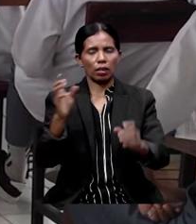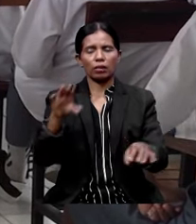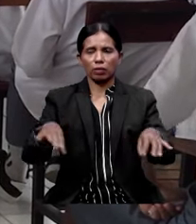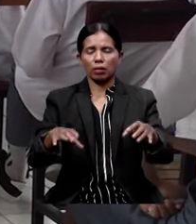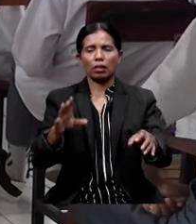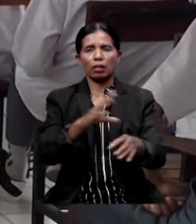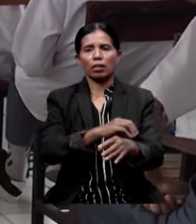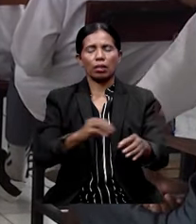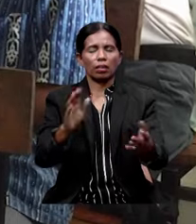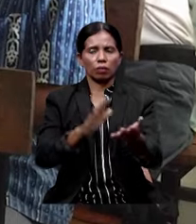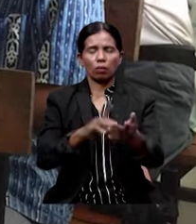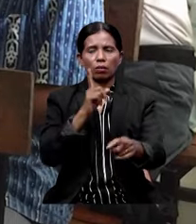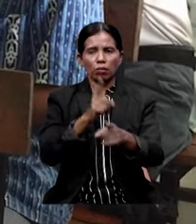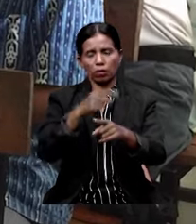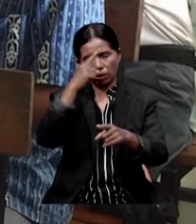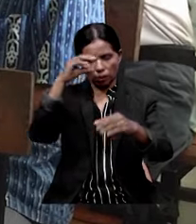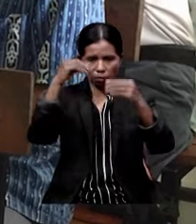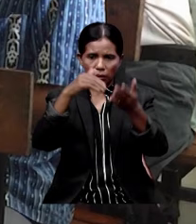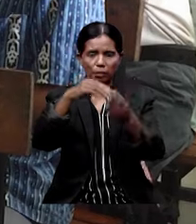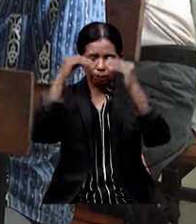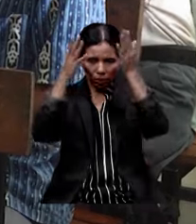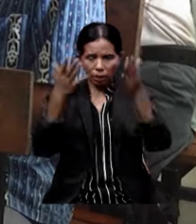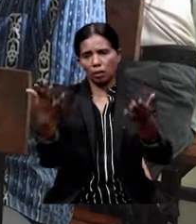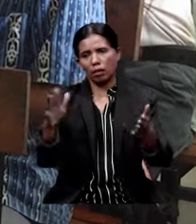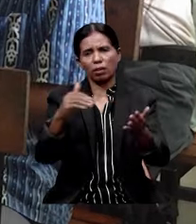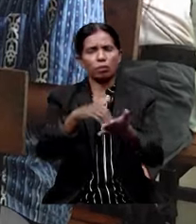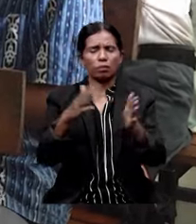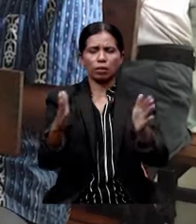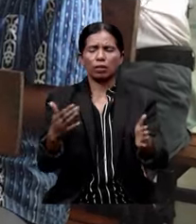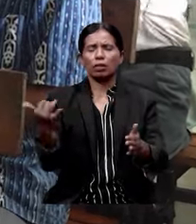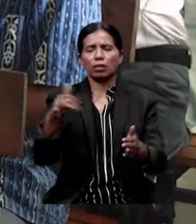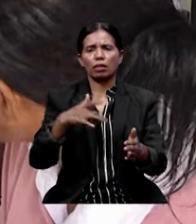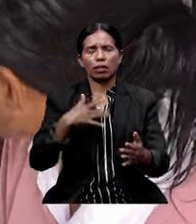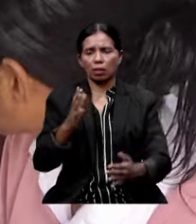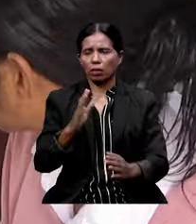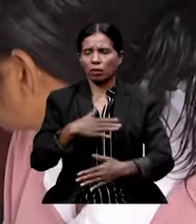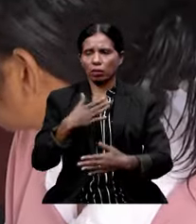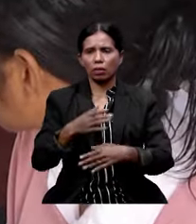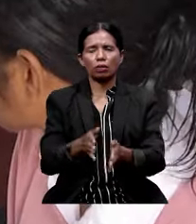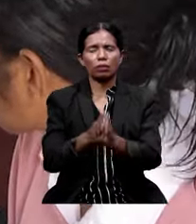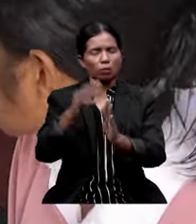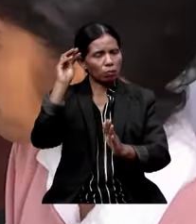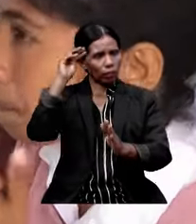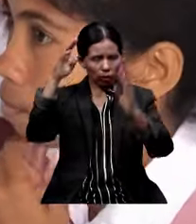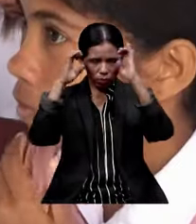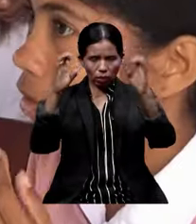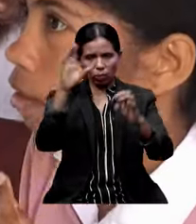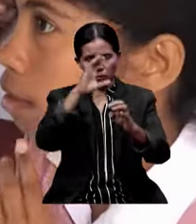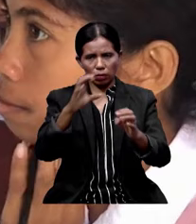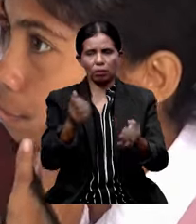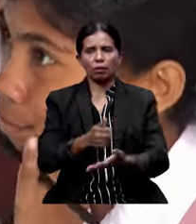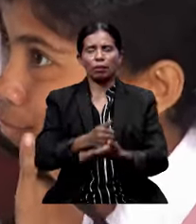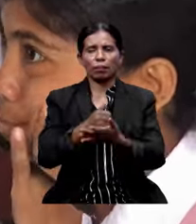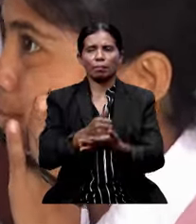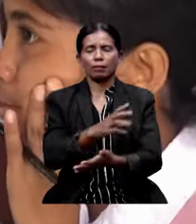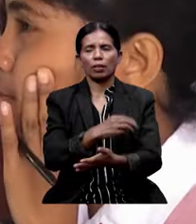menis profesor. Estudantes ira lamenta o situasaun ne no husu ba Ministerio Edukasaun atu buka solusaun. Pam estudantes Sekolah Sekunder Jeral